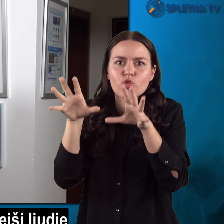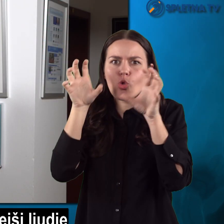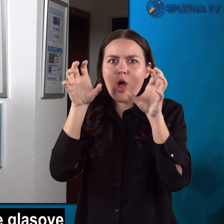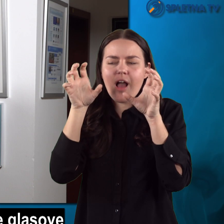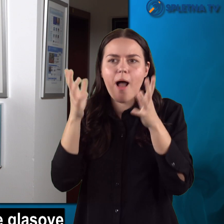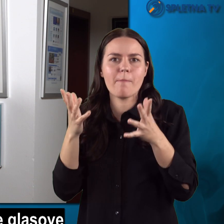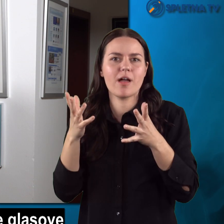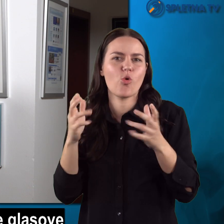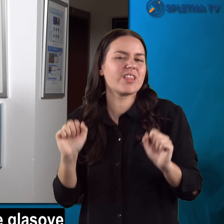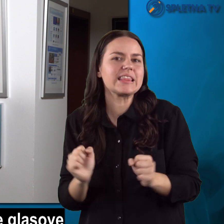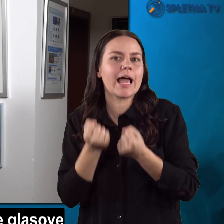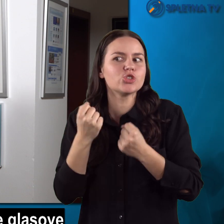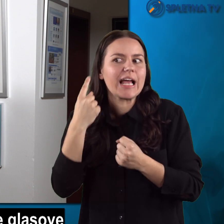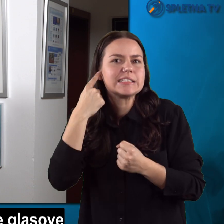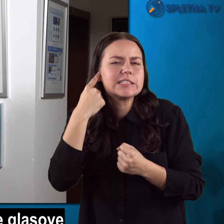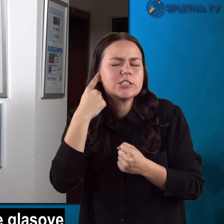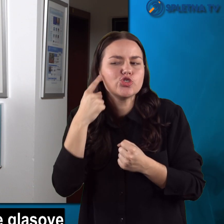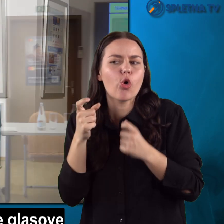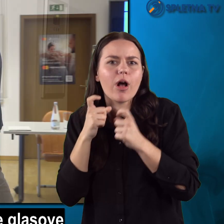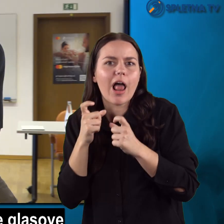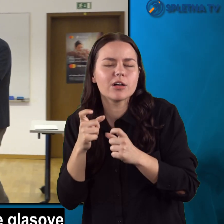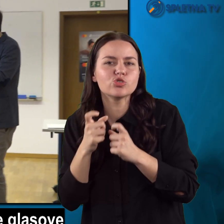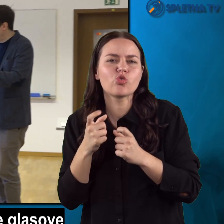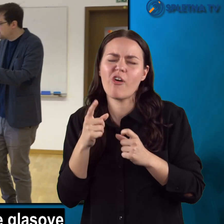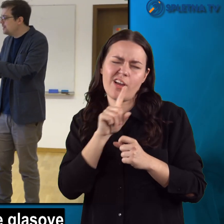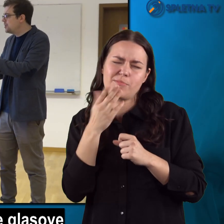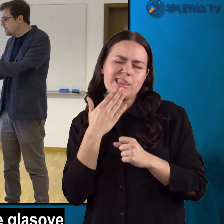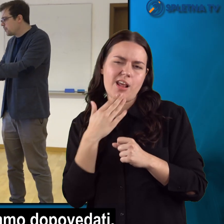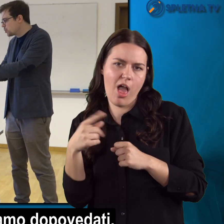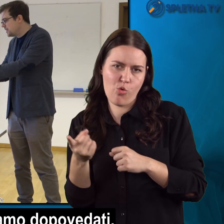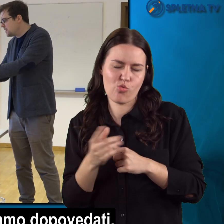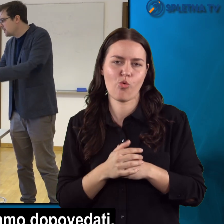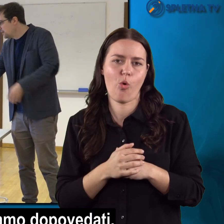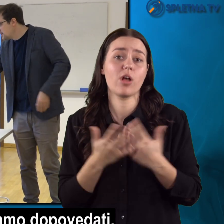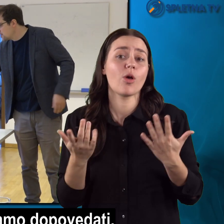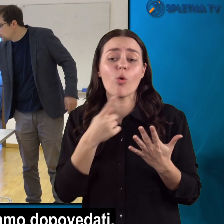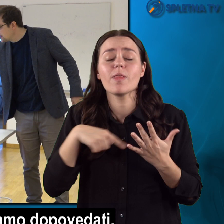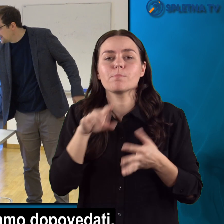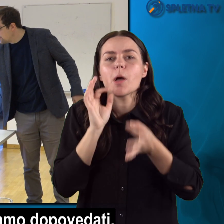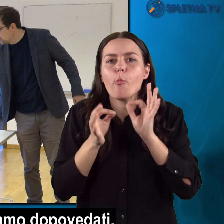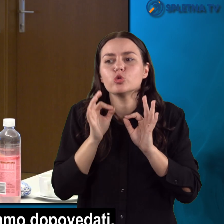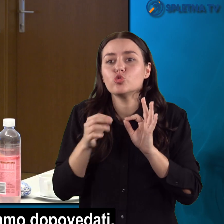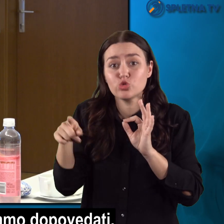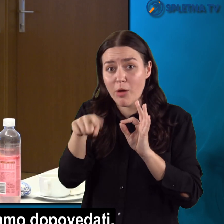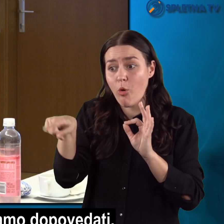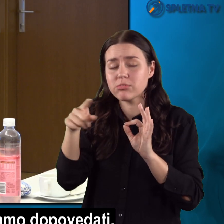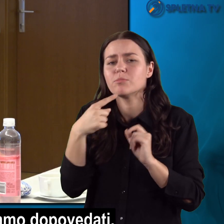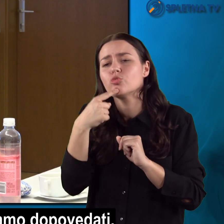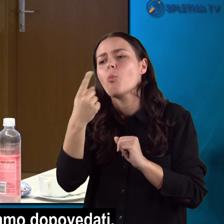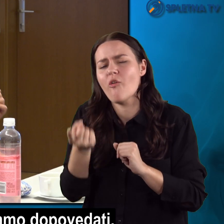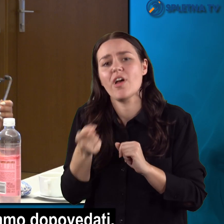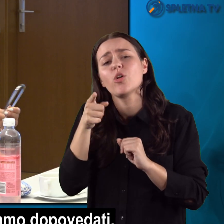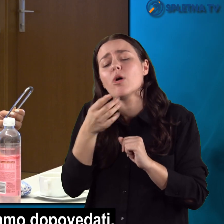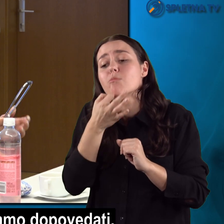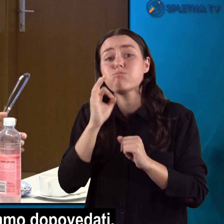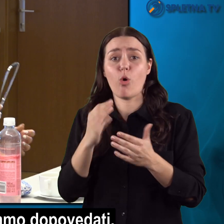težje dojamejo, težje slišijo te glasove in jim ni lahko, no. Tako da poskušamo jim dopovedati, da to je